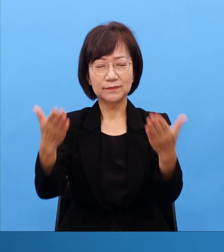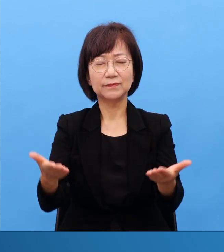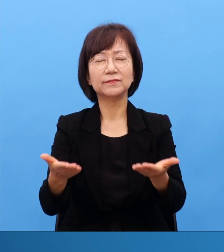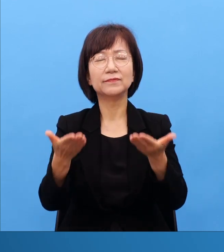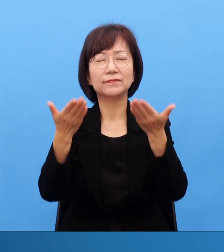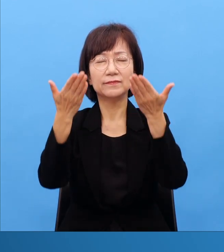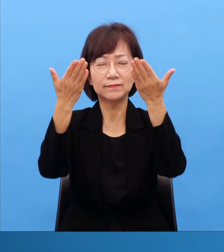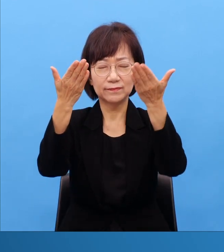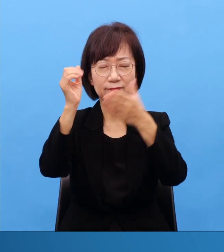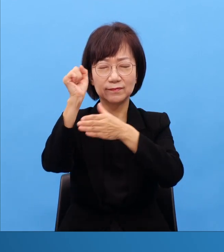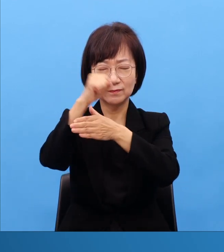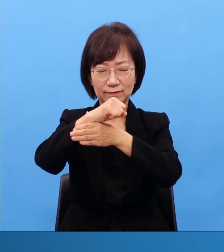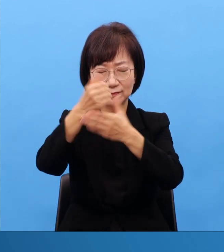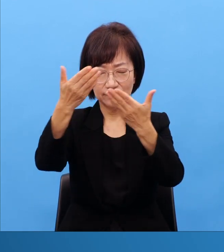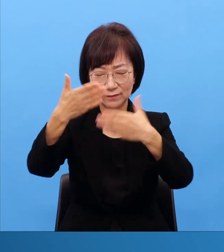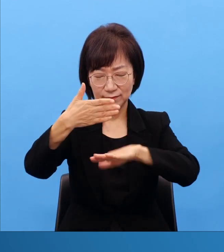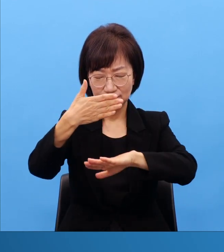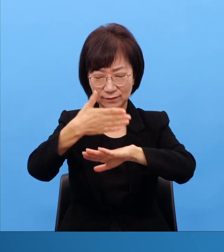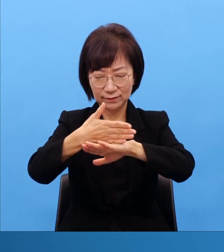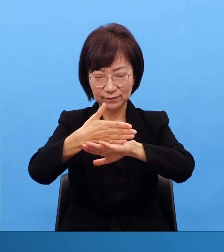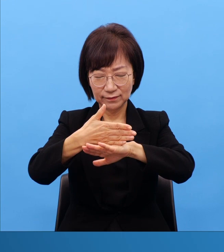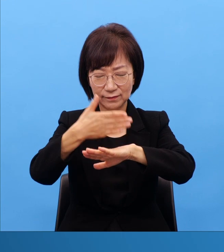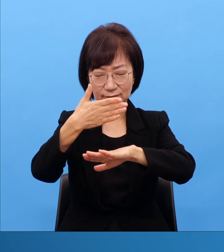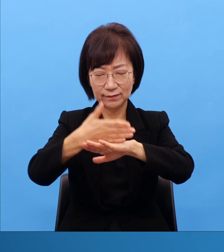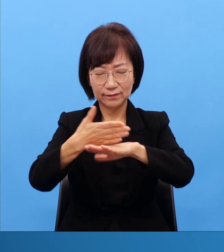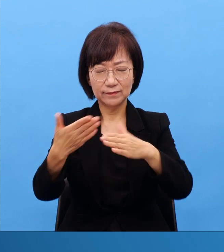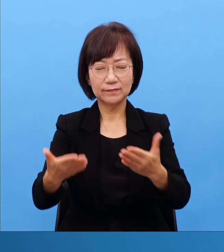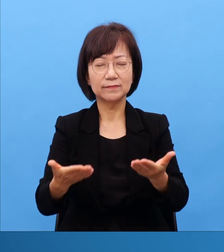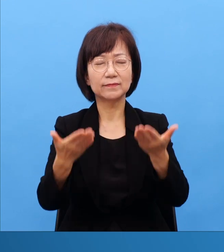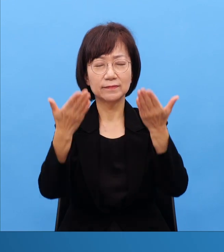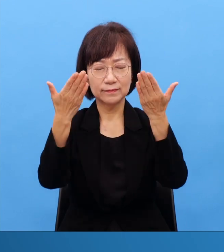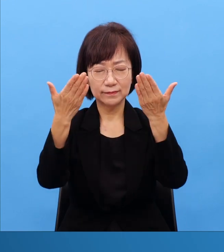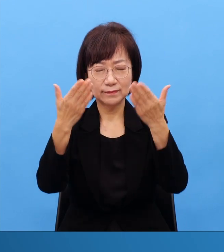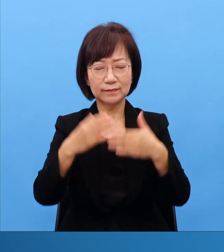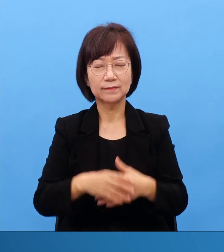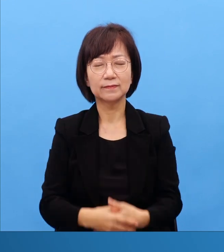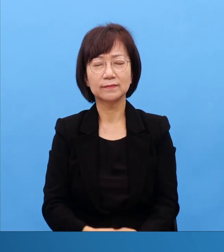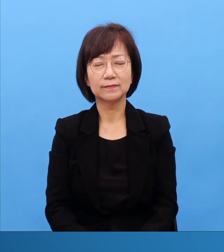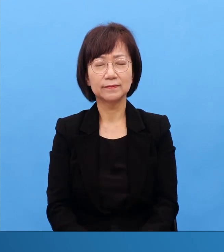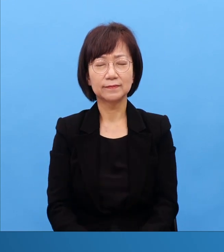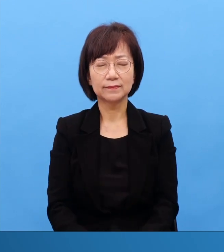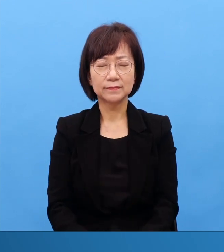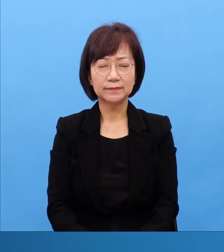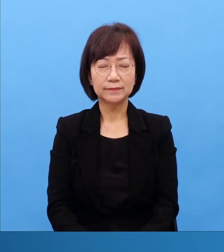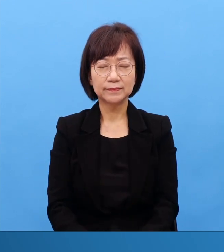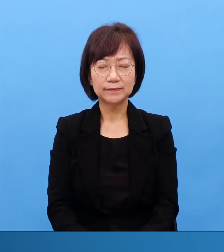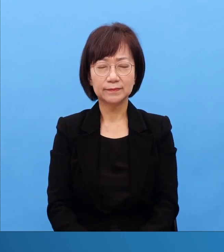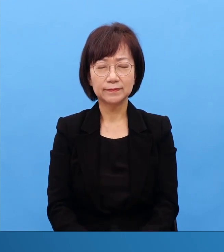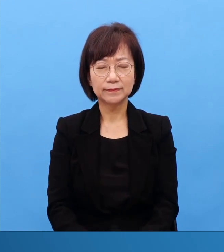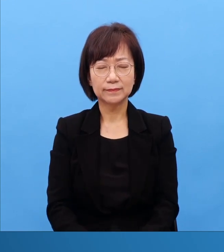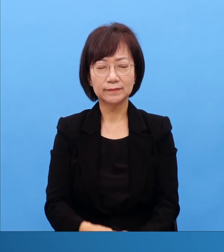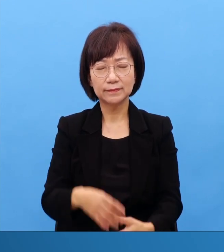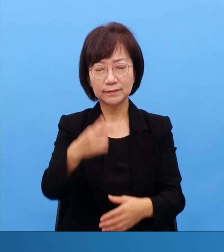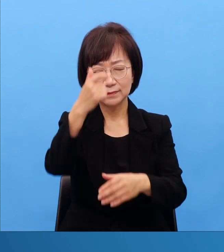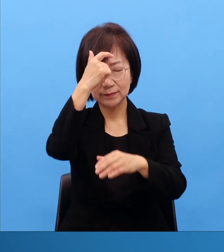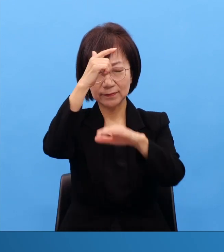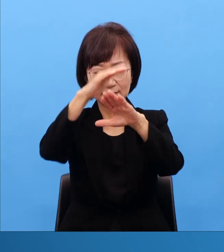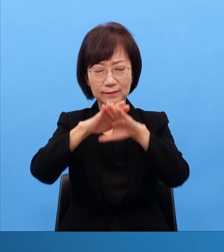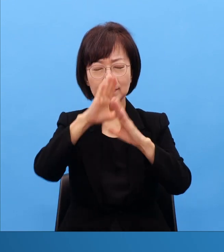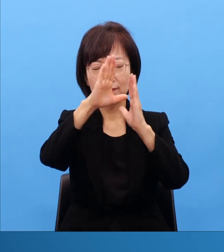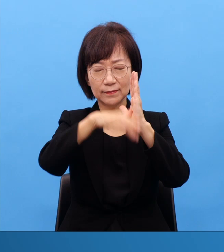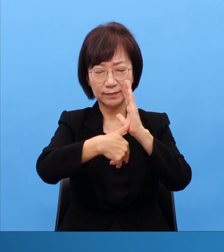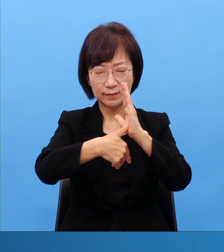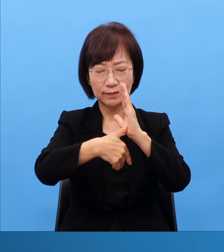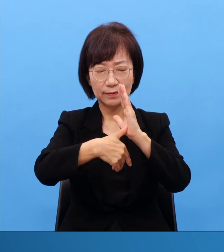taken as your children through the love you have bestowed upon us have come together before you in worship today. 예배 가운데 임하시는 성삼위